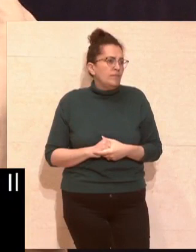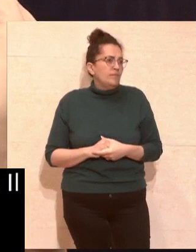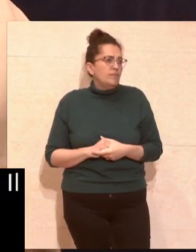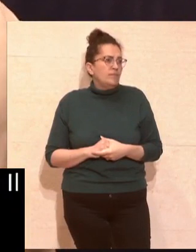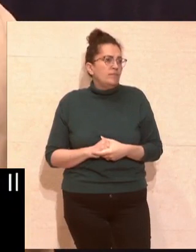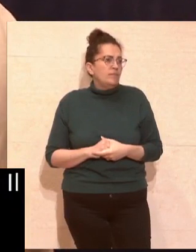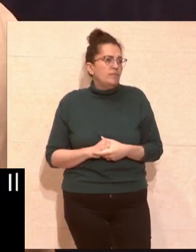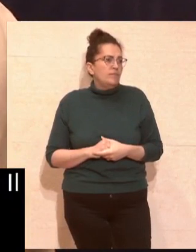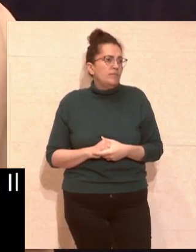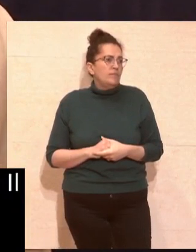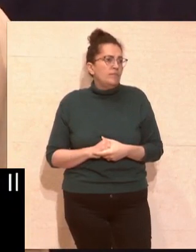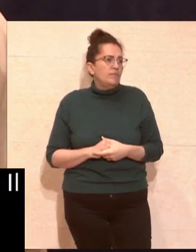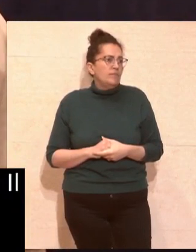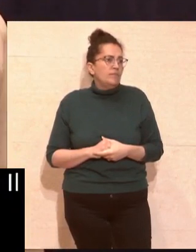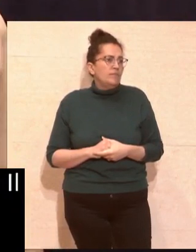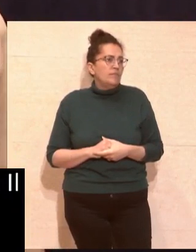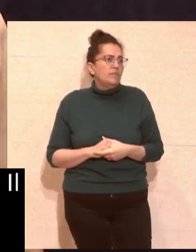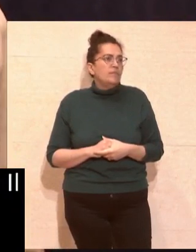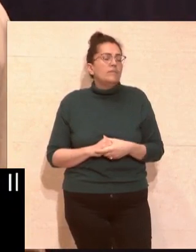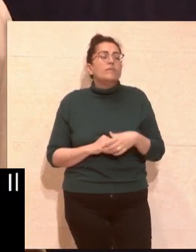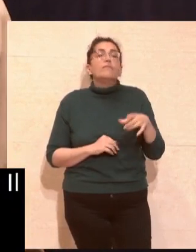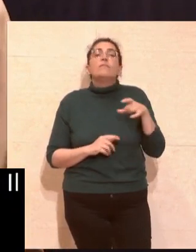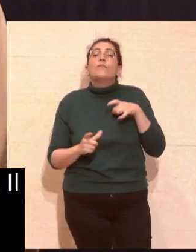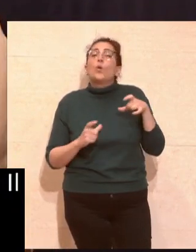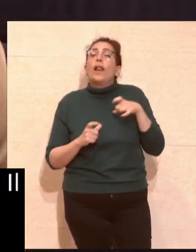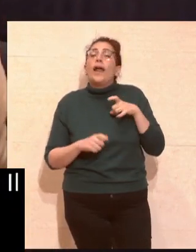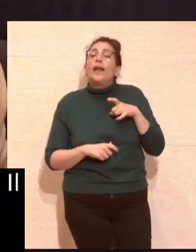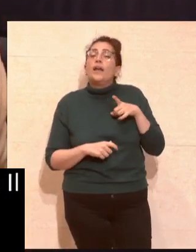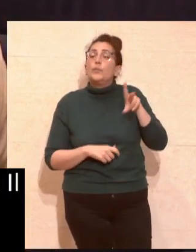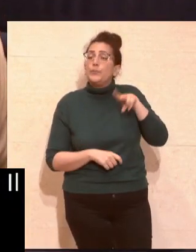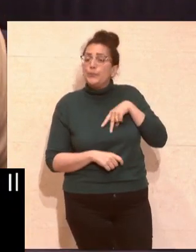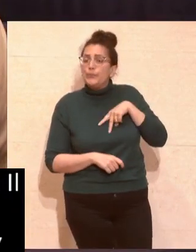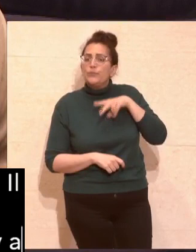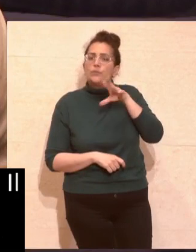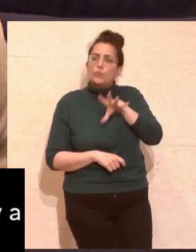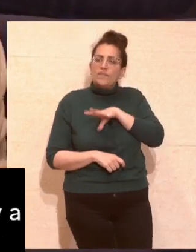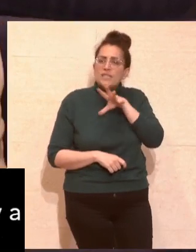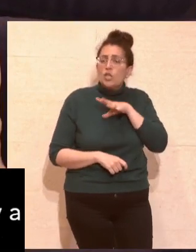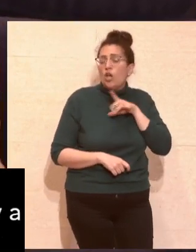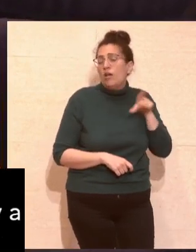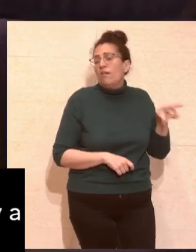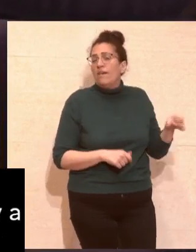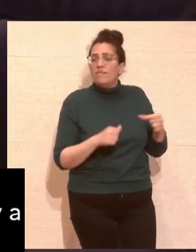d'après ce que je sais, bon, c'est une collègue qui est enseignante, donc il y a le rituel de l'histoire, il y